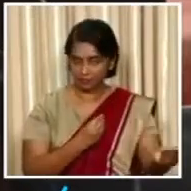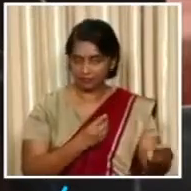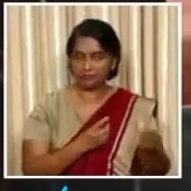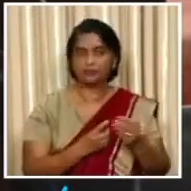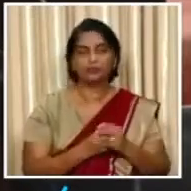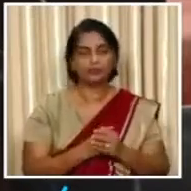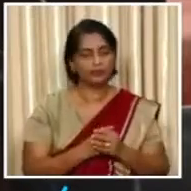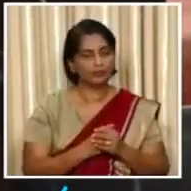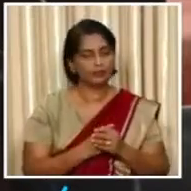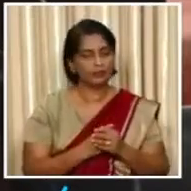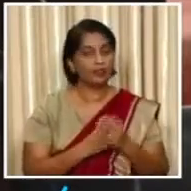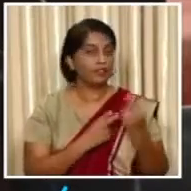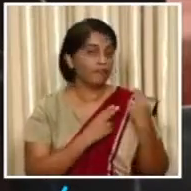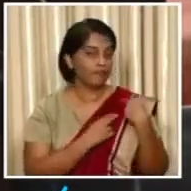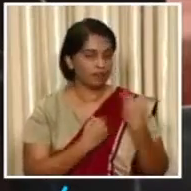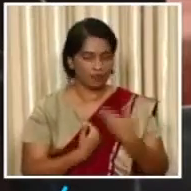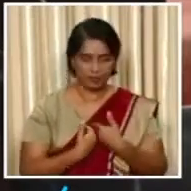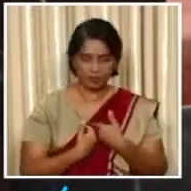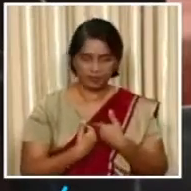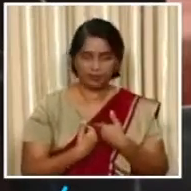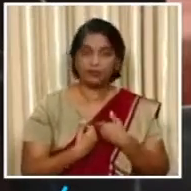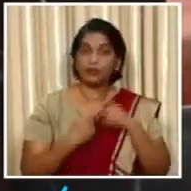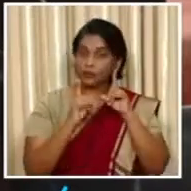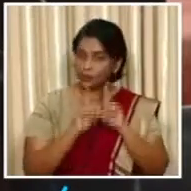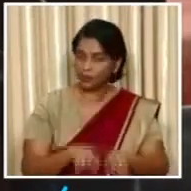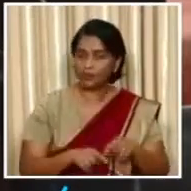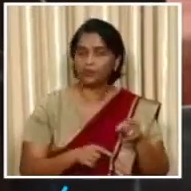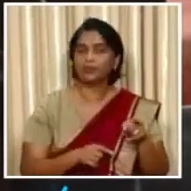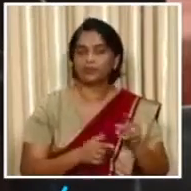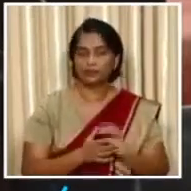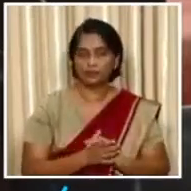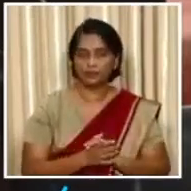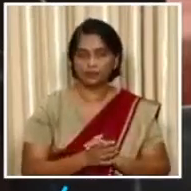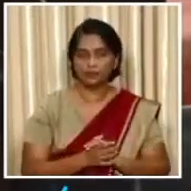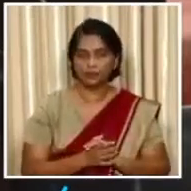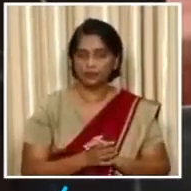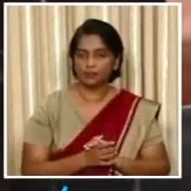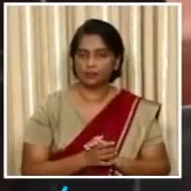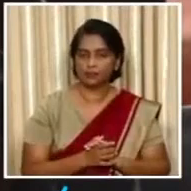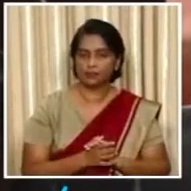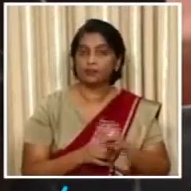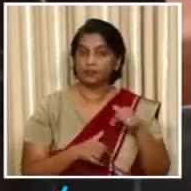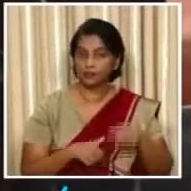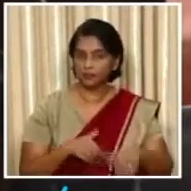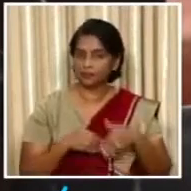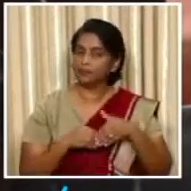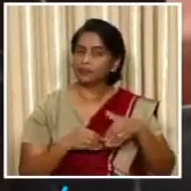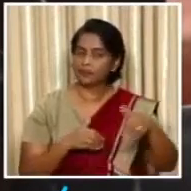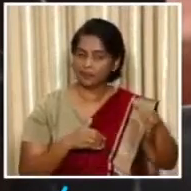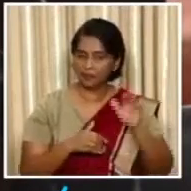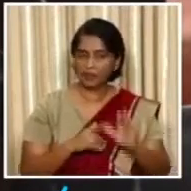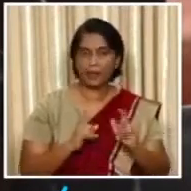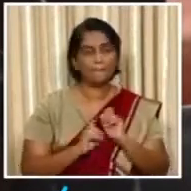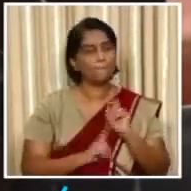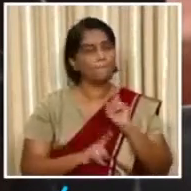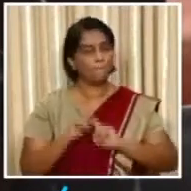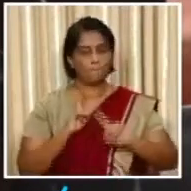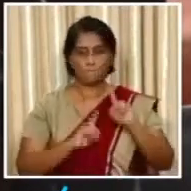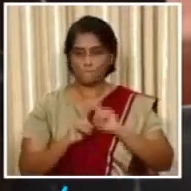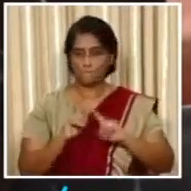கடமையில் இருக்கின்றேன். அது மாத்திரமல்ல, இன்றைய பாராளுமன்ற